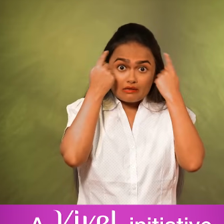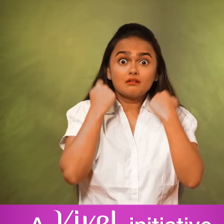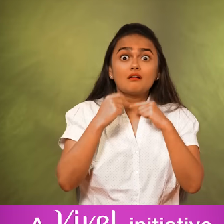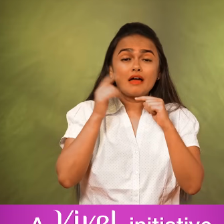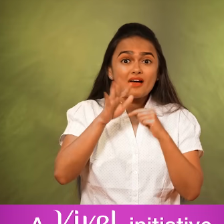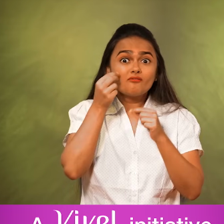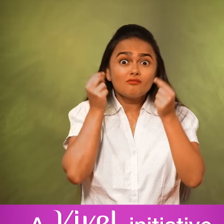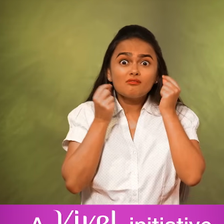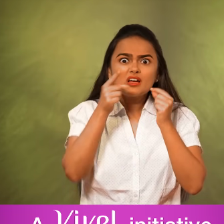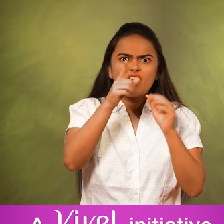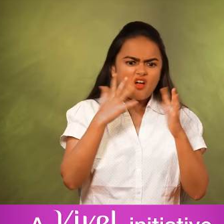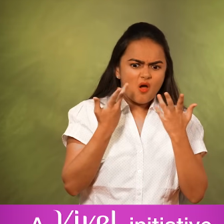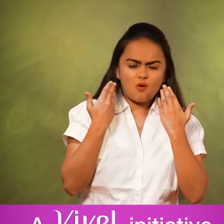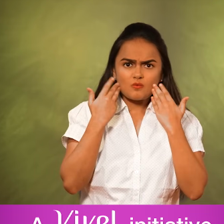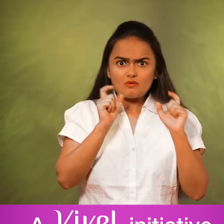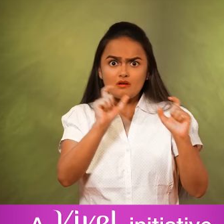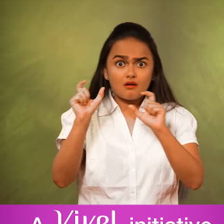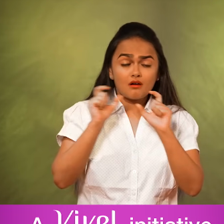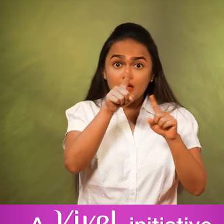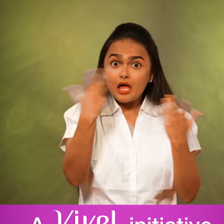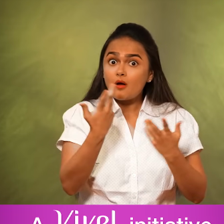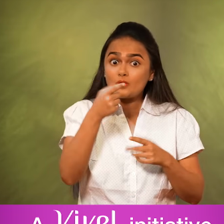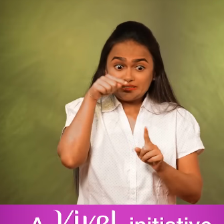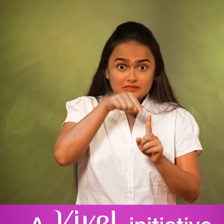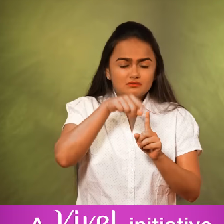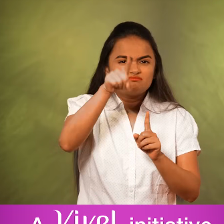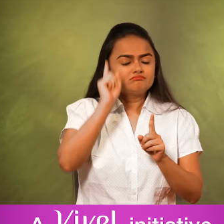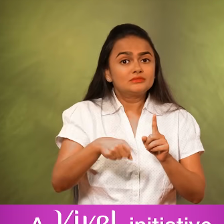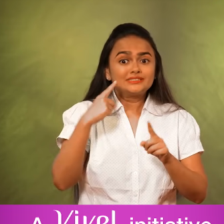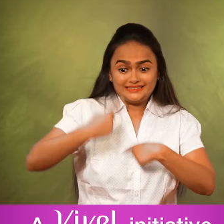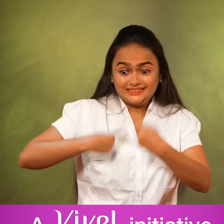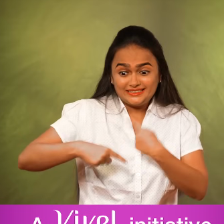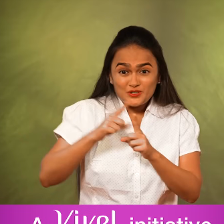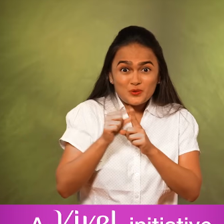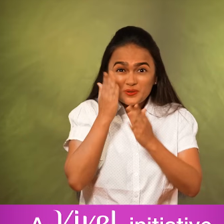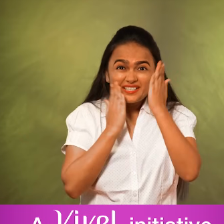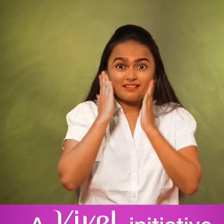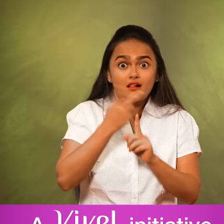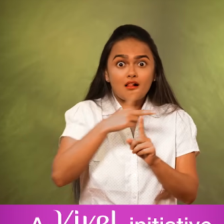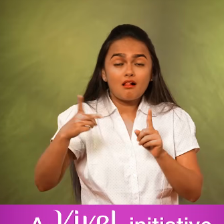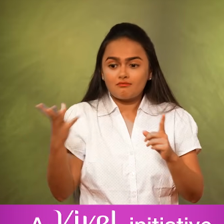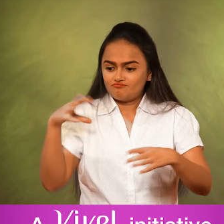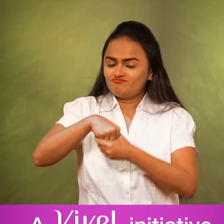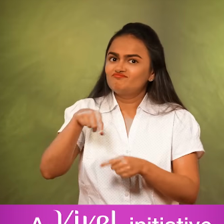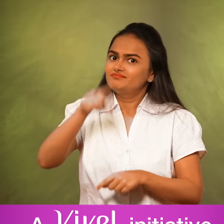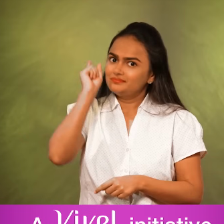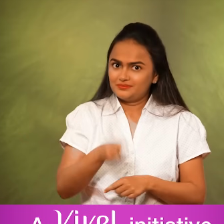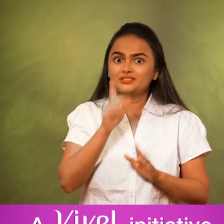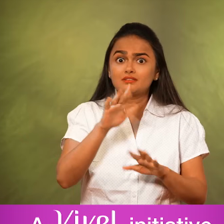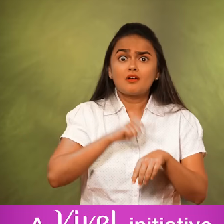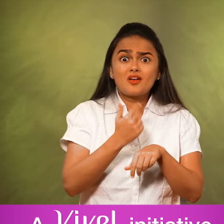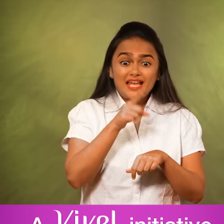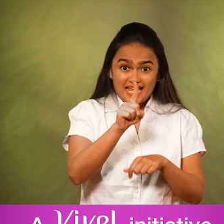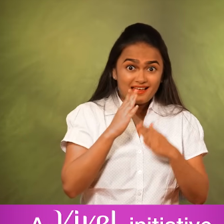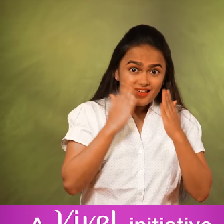hyper pigmentation on your skin। तो मतलब अगर आपको उसको टैकल करना है then this is something you have to include in your skincare routine। मेरी स्किन में अच्छे से